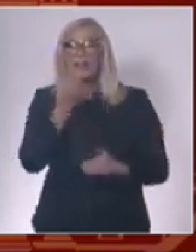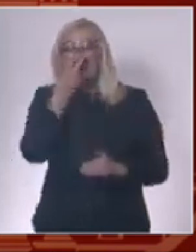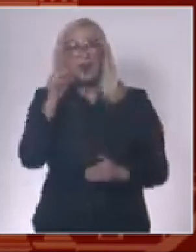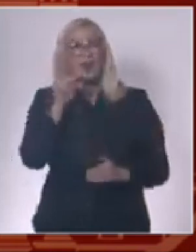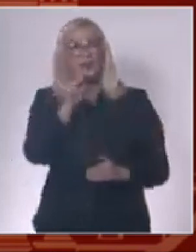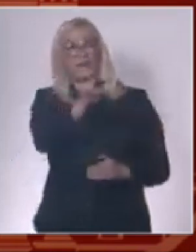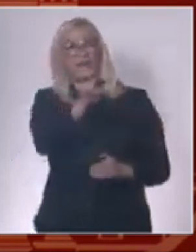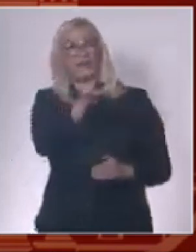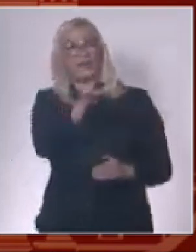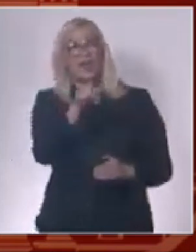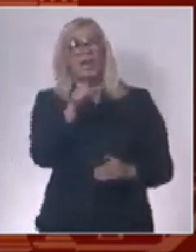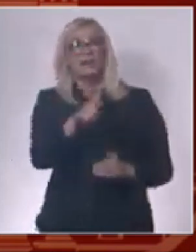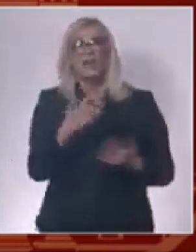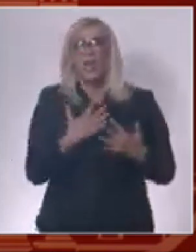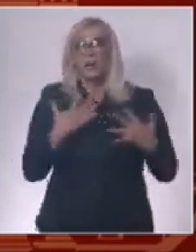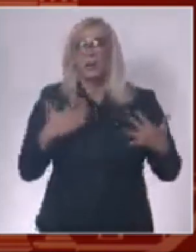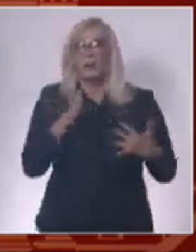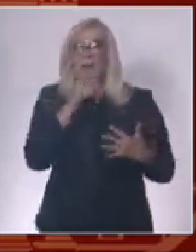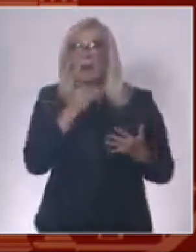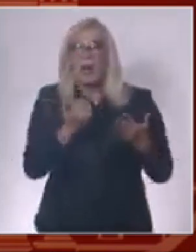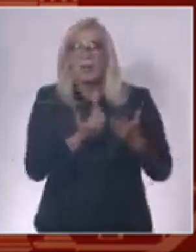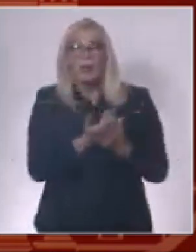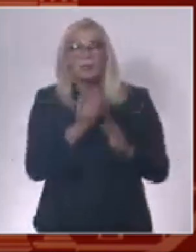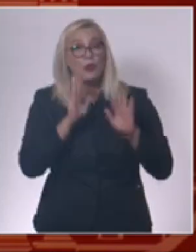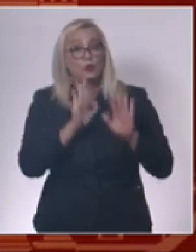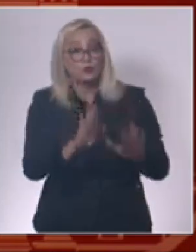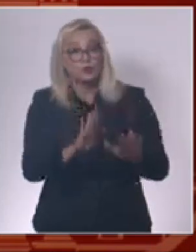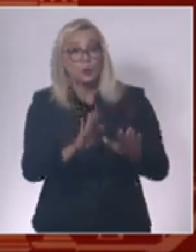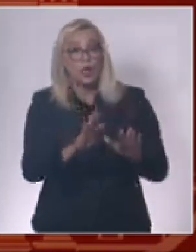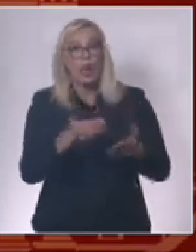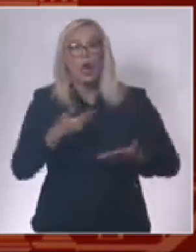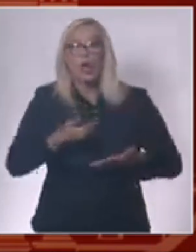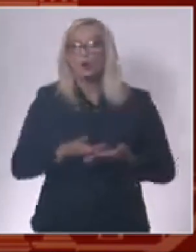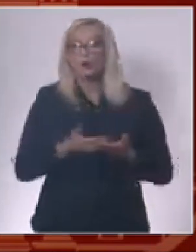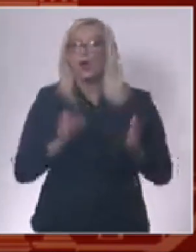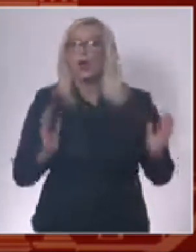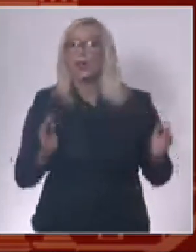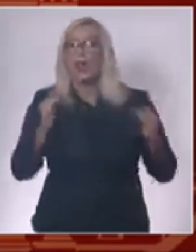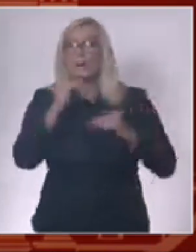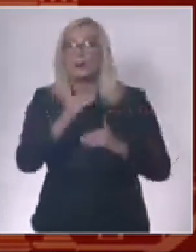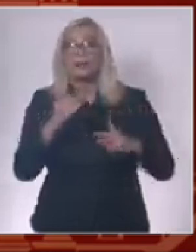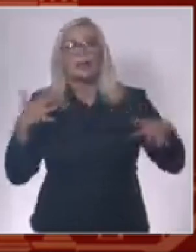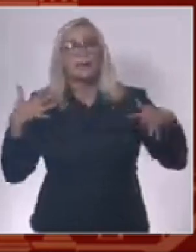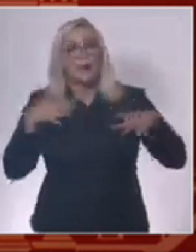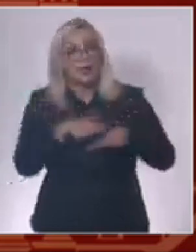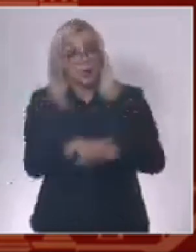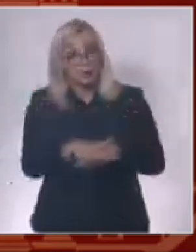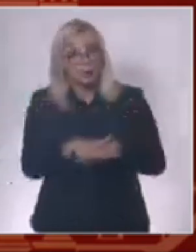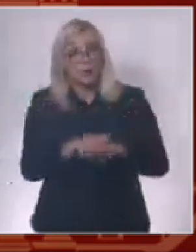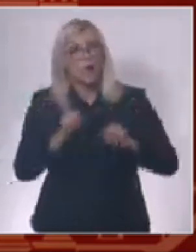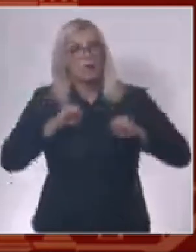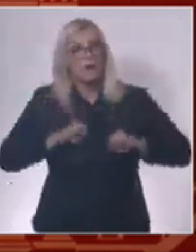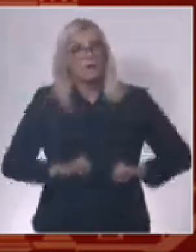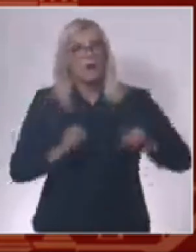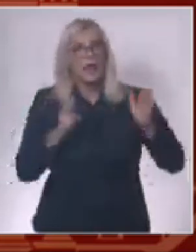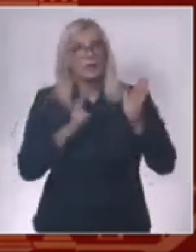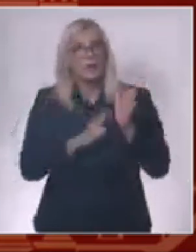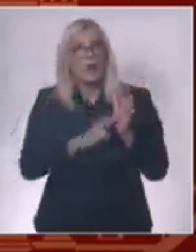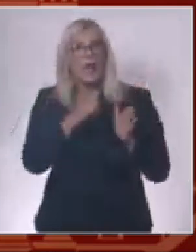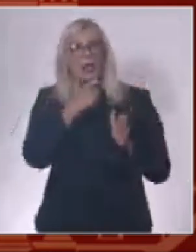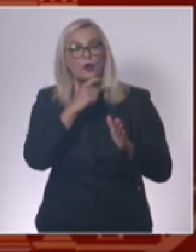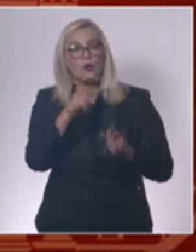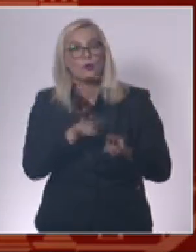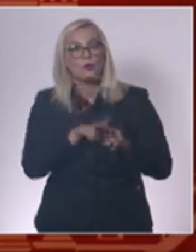за модерна и Македонија повторно твоја е заснована на принципите на инклузивност, владење на правото и економски